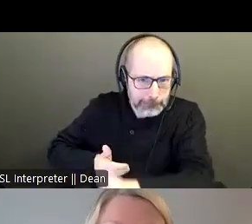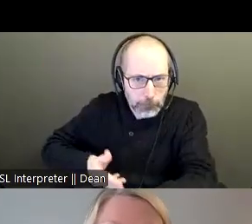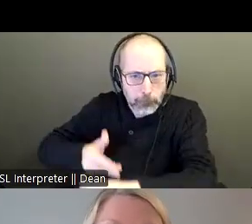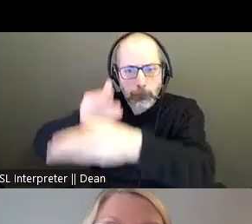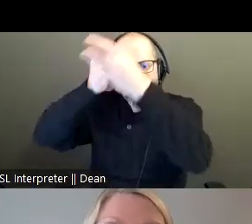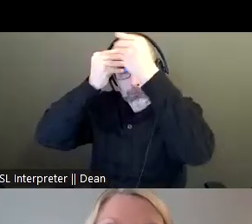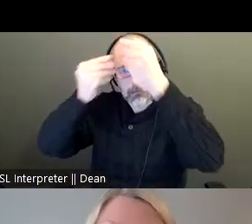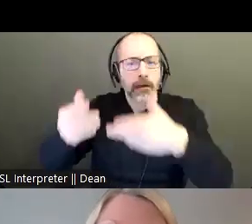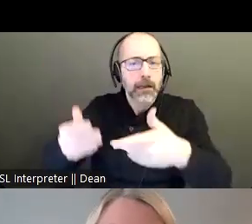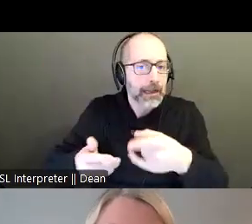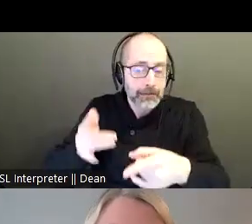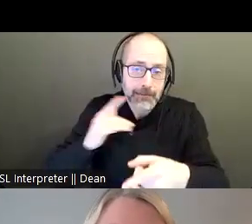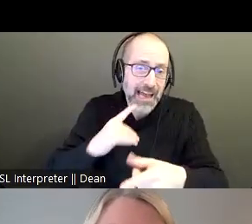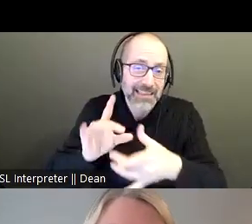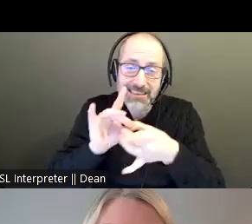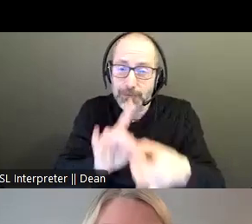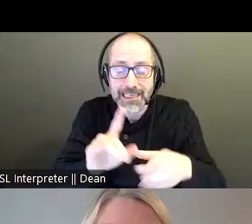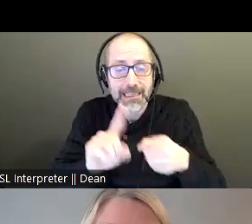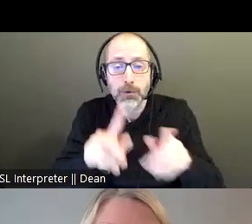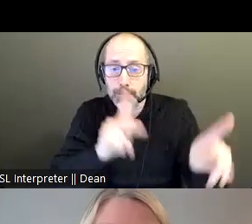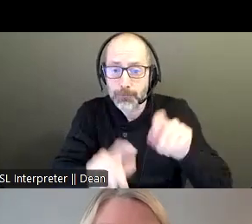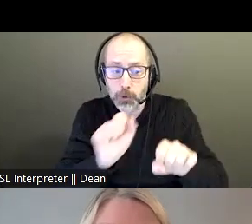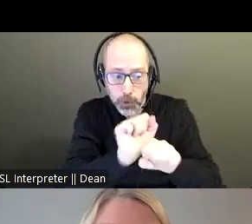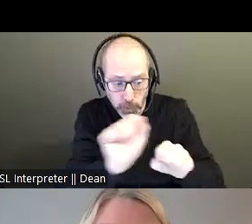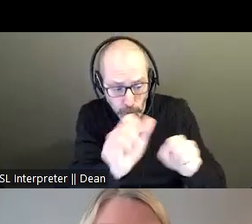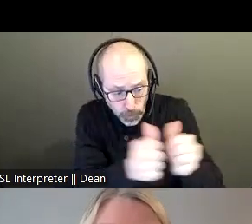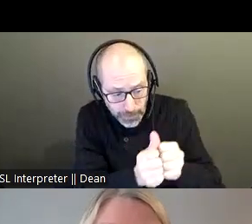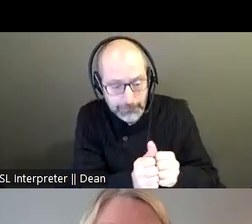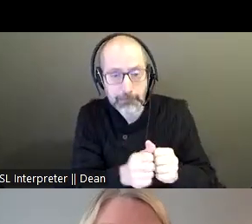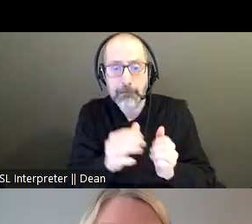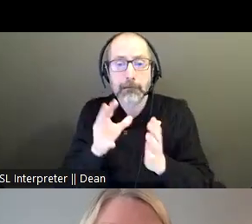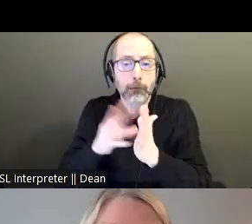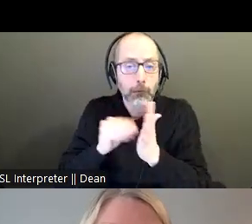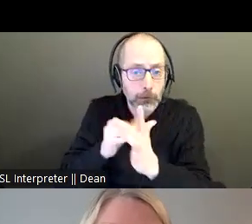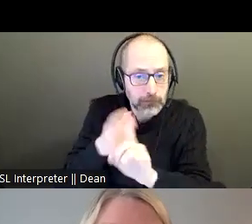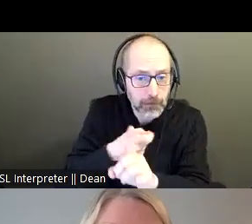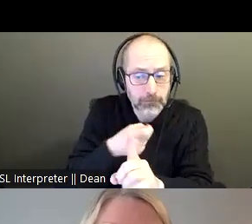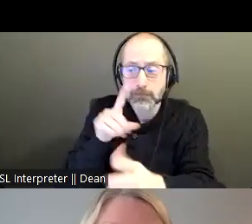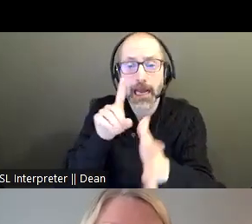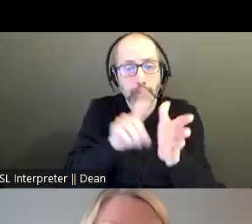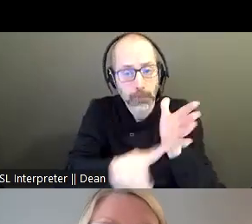l'avant en relation avec ceux et celles avec qui vous travaillez et avec qui vous menez des recherches.